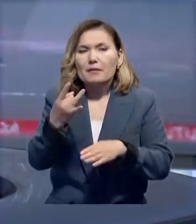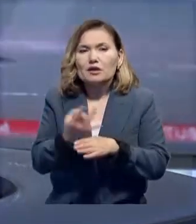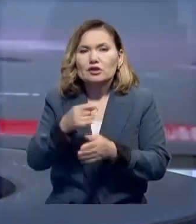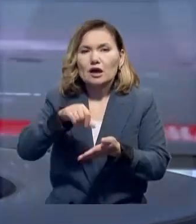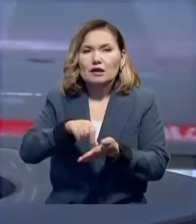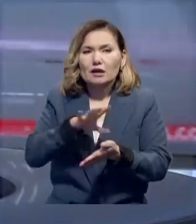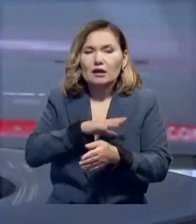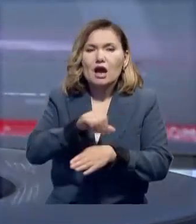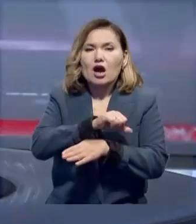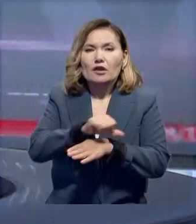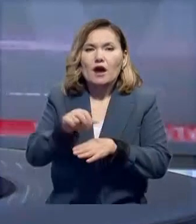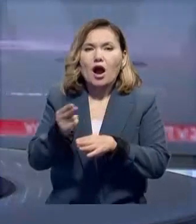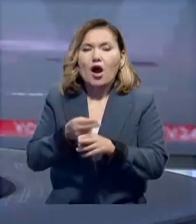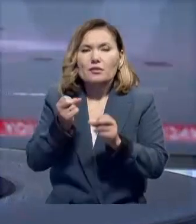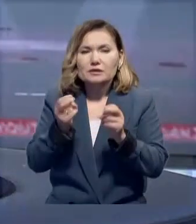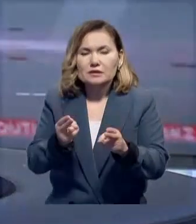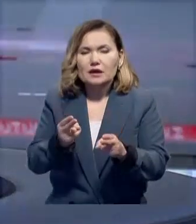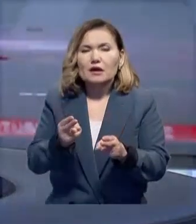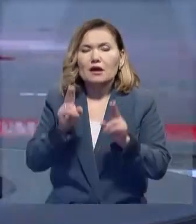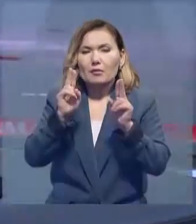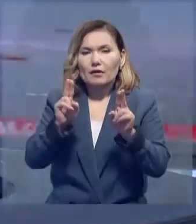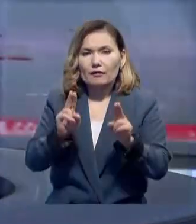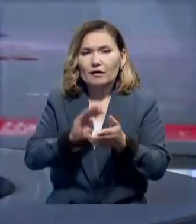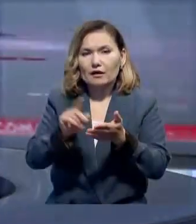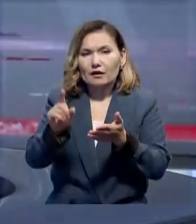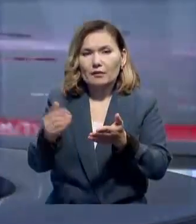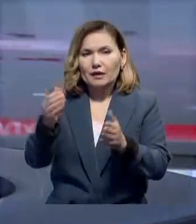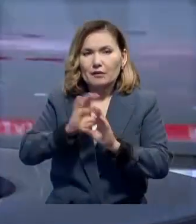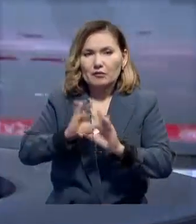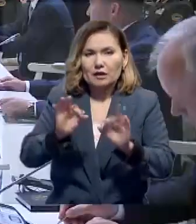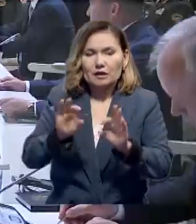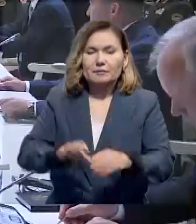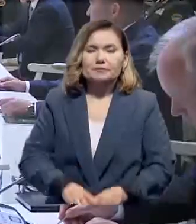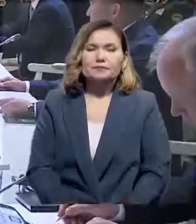рет қатысып отыр. Шекара қауіпсіздігі туралы тілшіміз баяндасын.